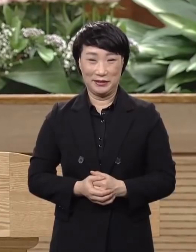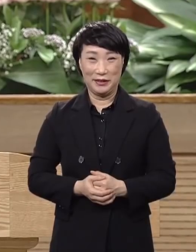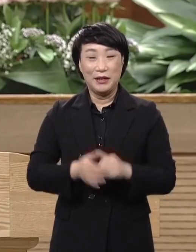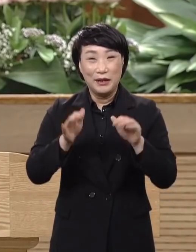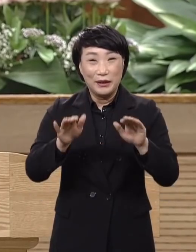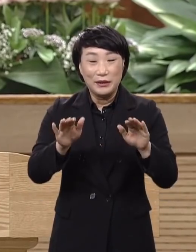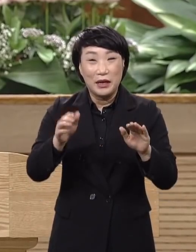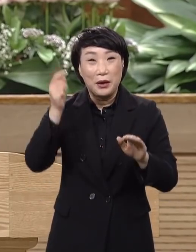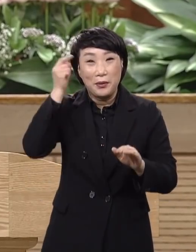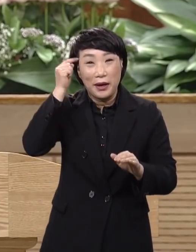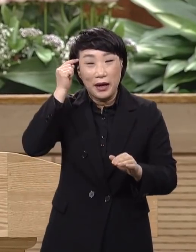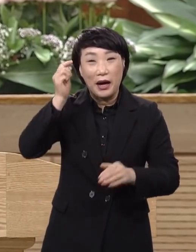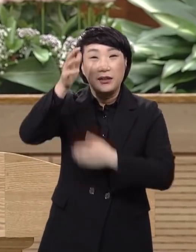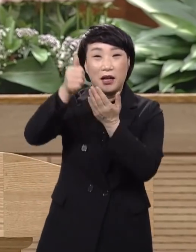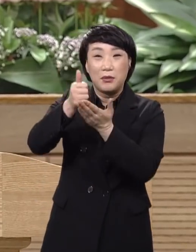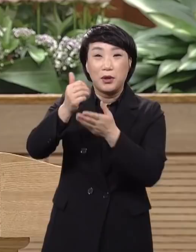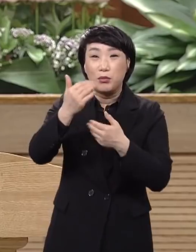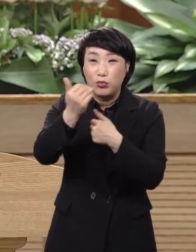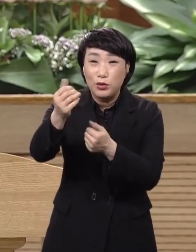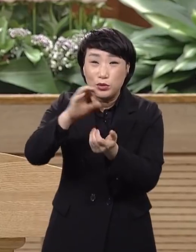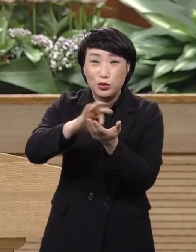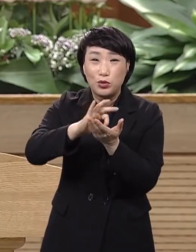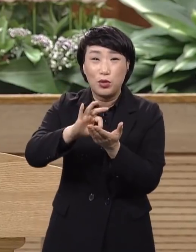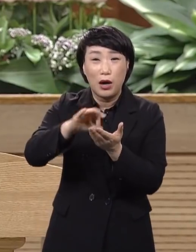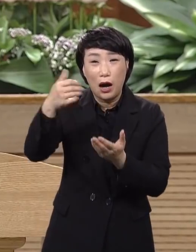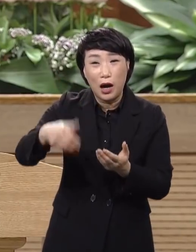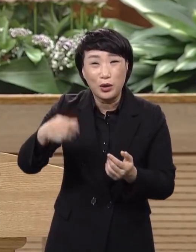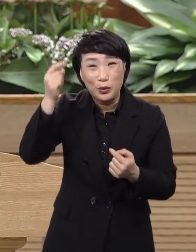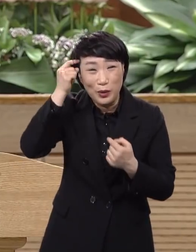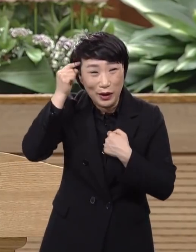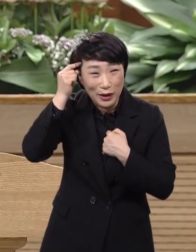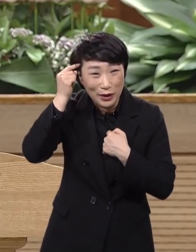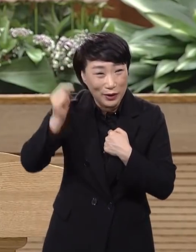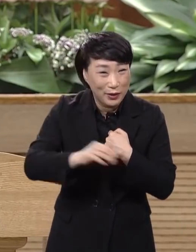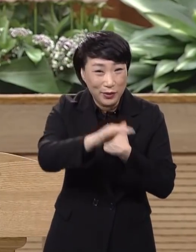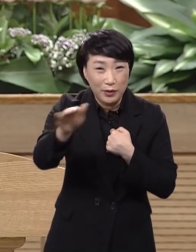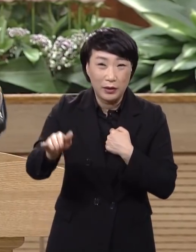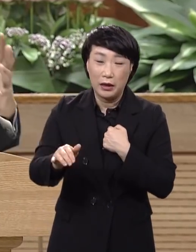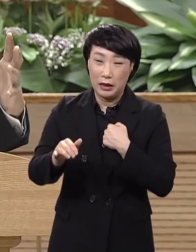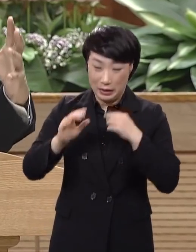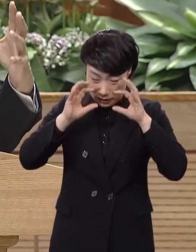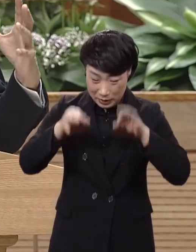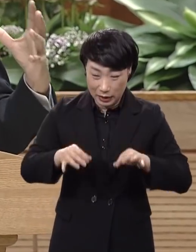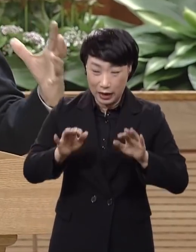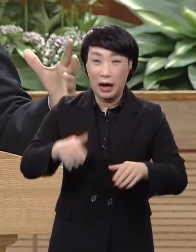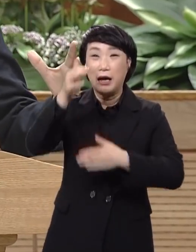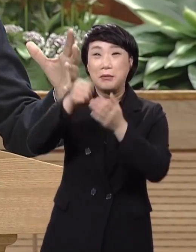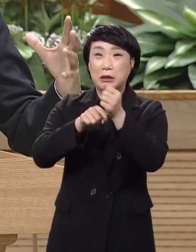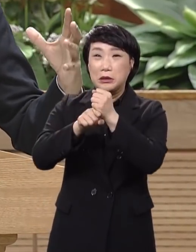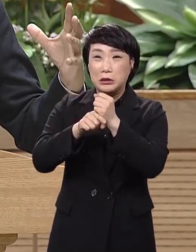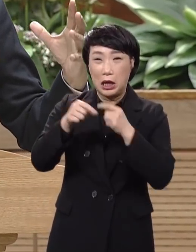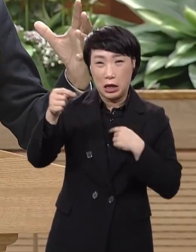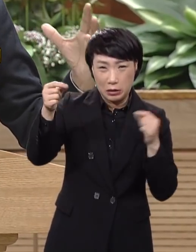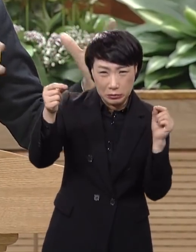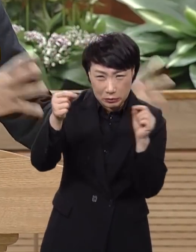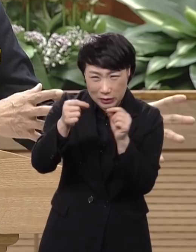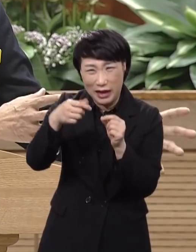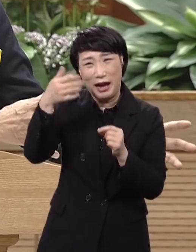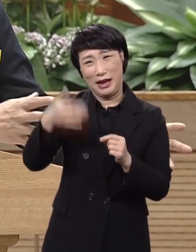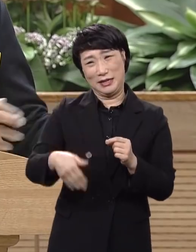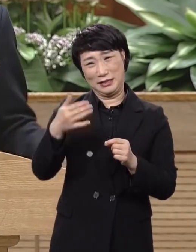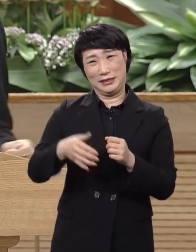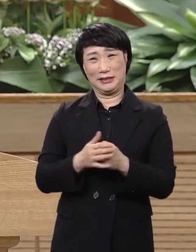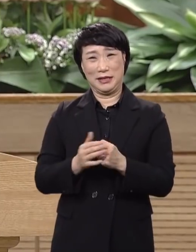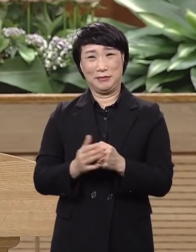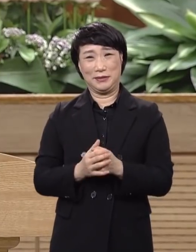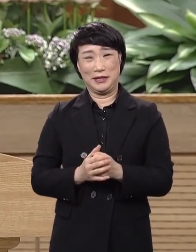근데 왜 하나님은 안 쓰실까? 아직도 우리는 하나님의 뜻에 접근하지